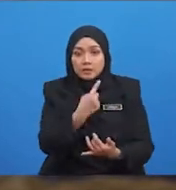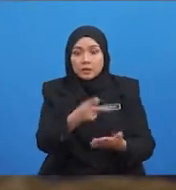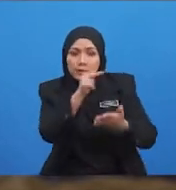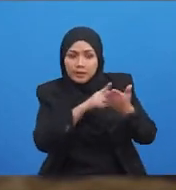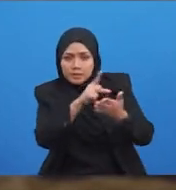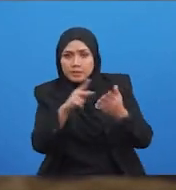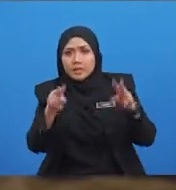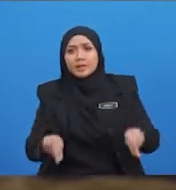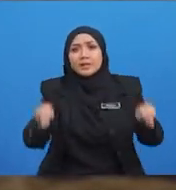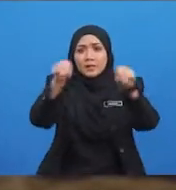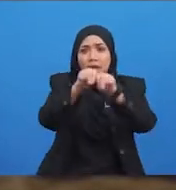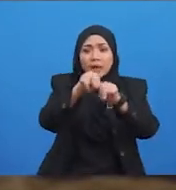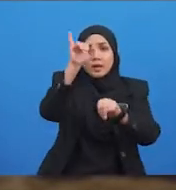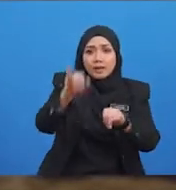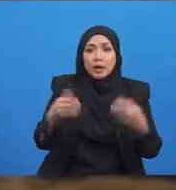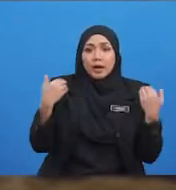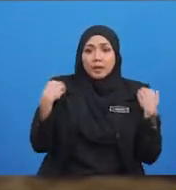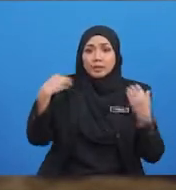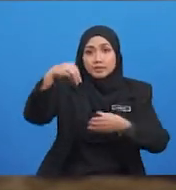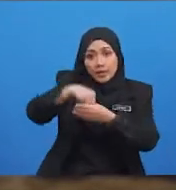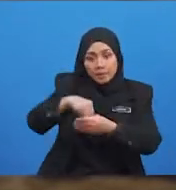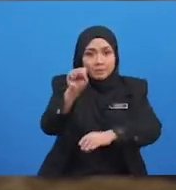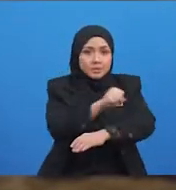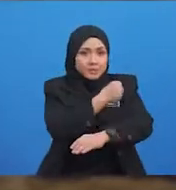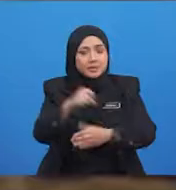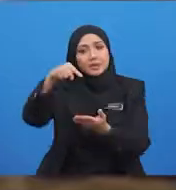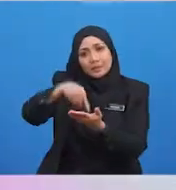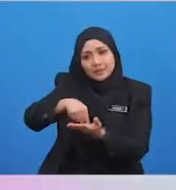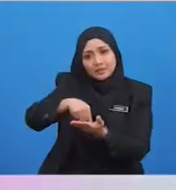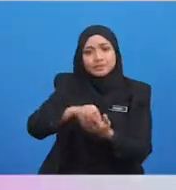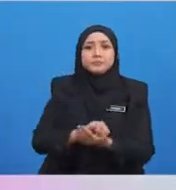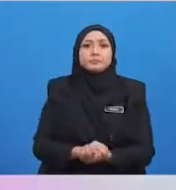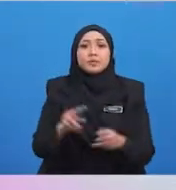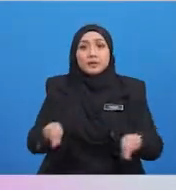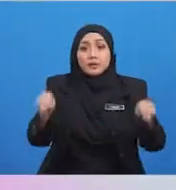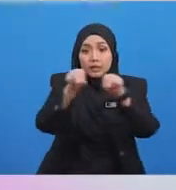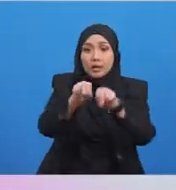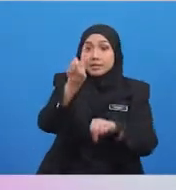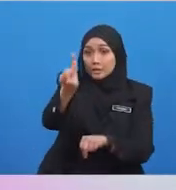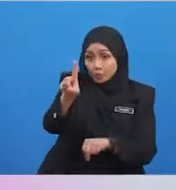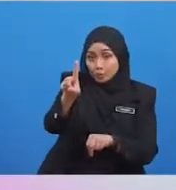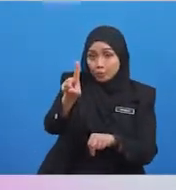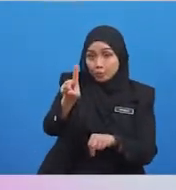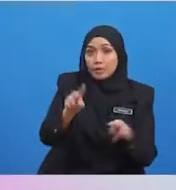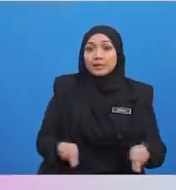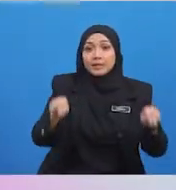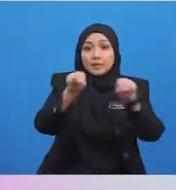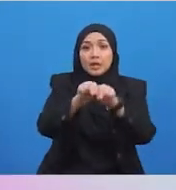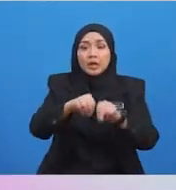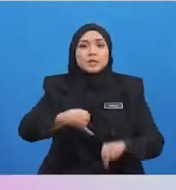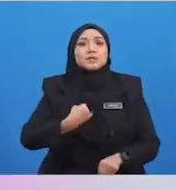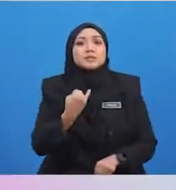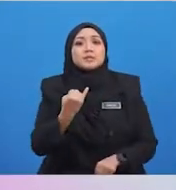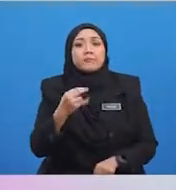nilai yang terdapat di dalam sajak ini. Nilai yang pertama ialah nilai